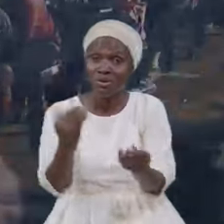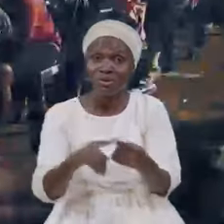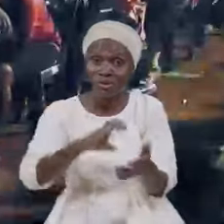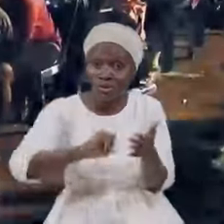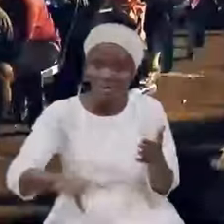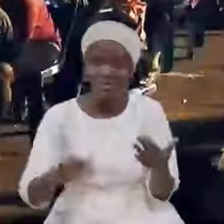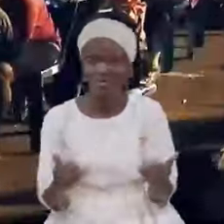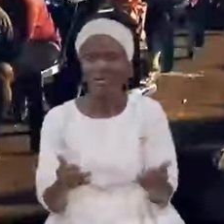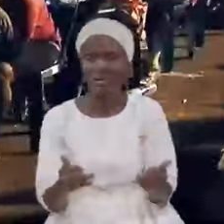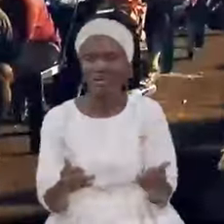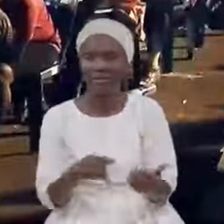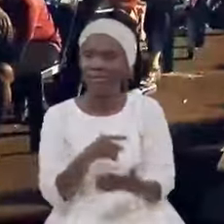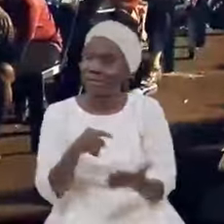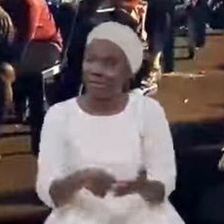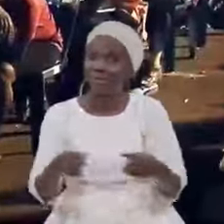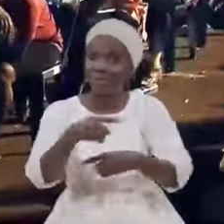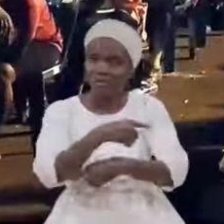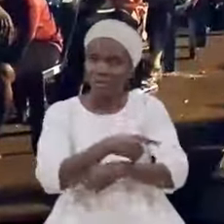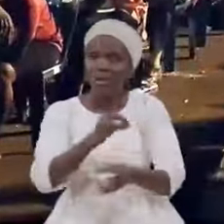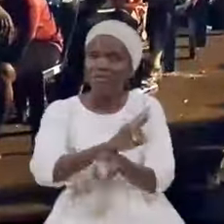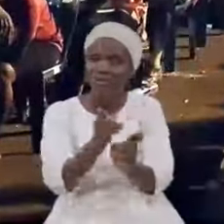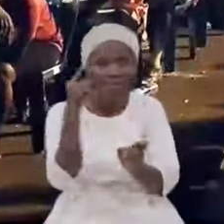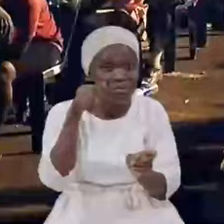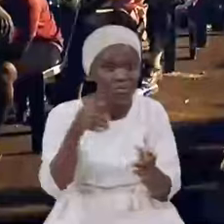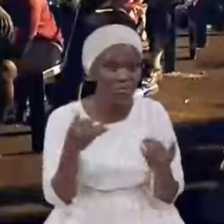Voici le jour de la repentance pour toi. La tête baissée, les yeux fermés.